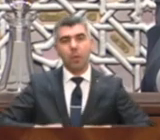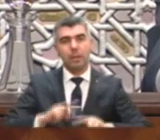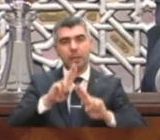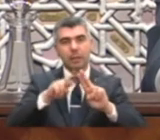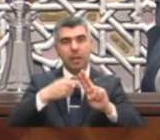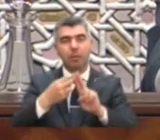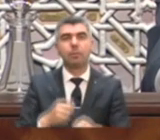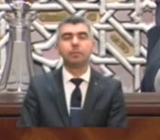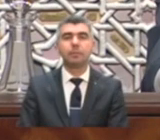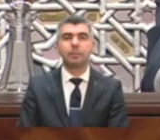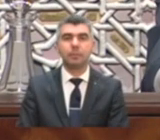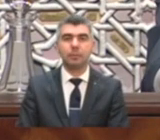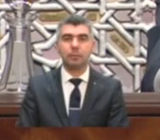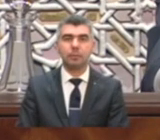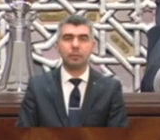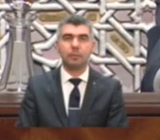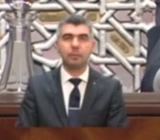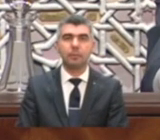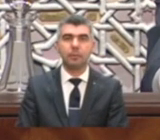الكلمة.